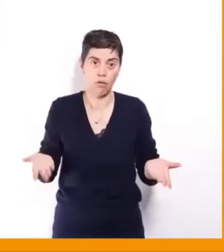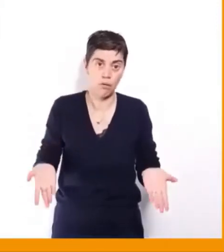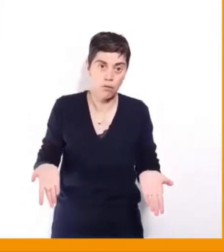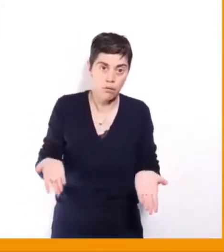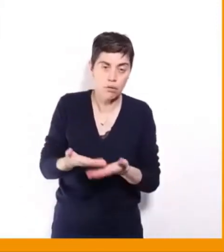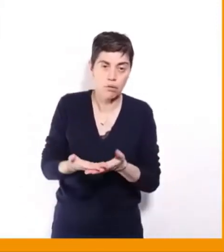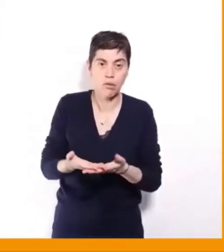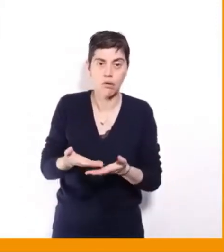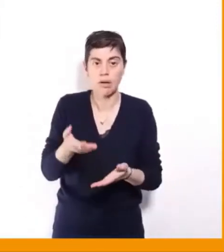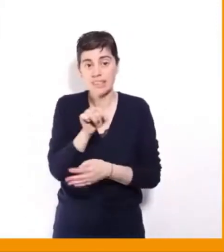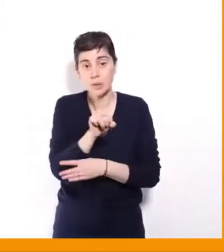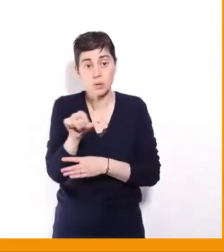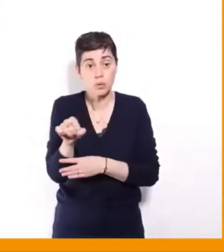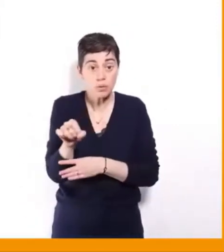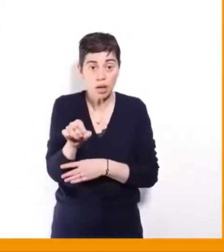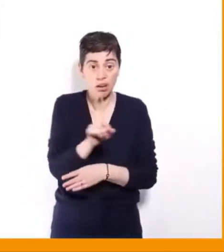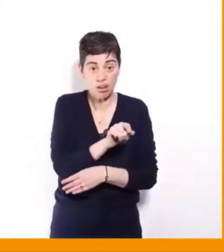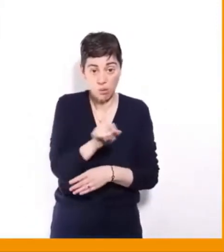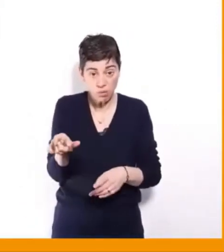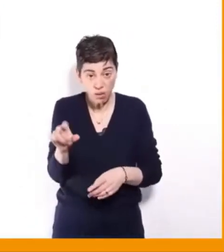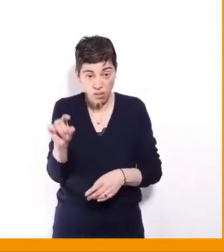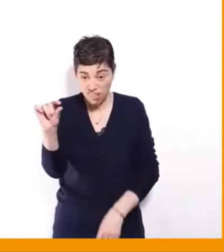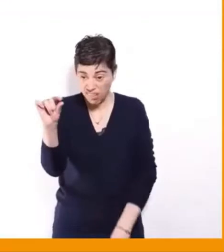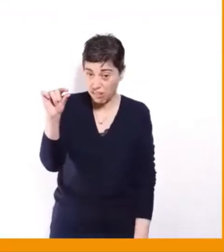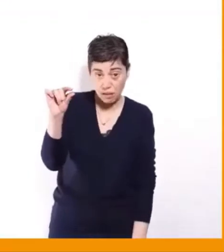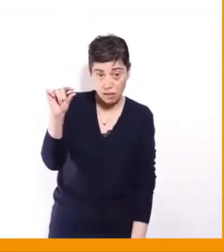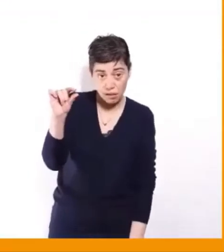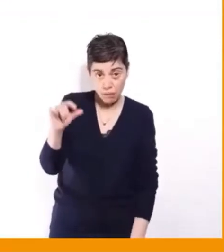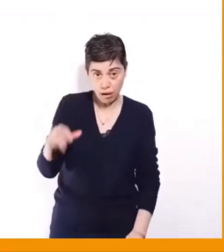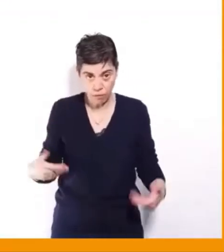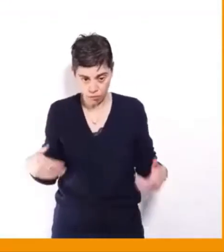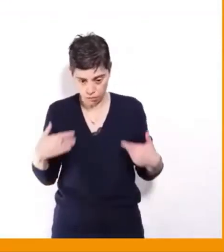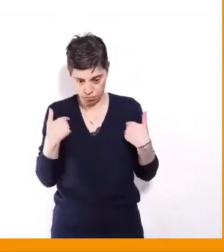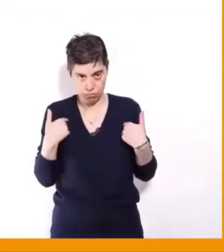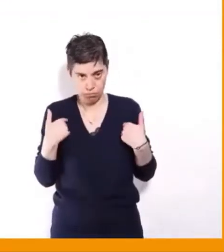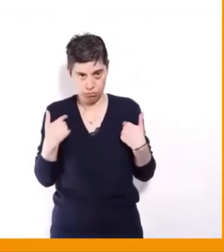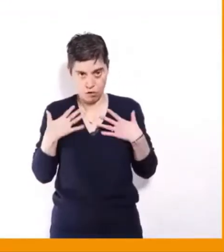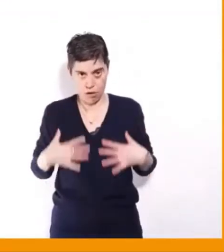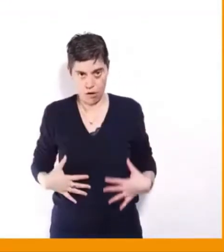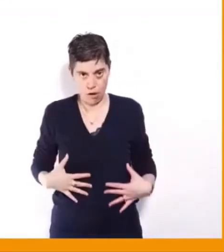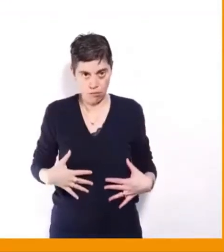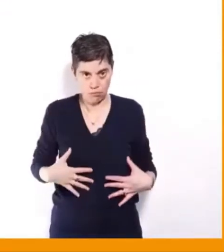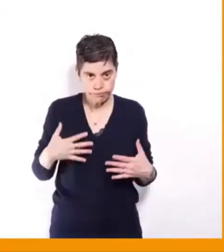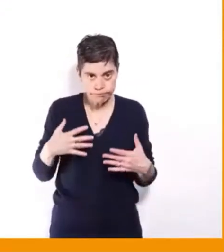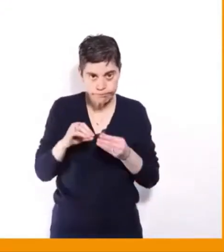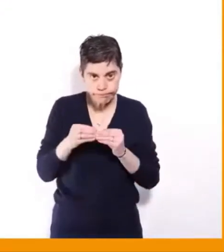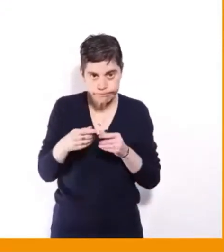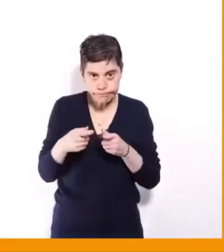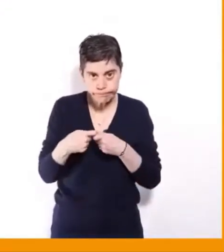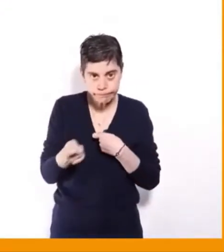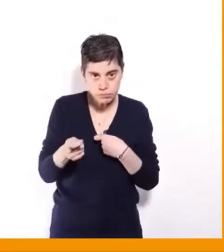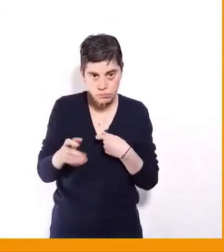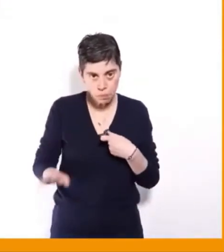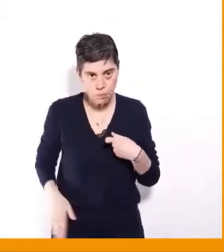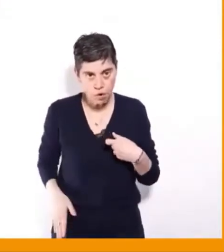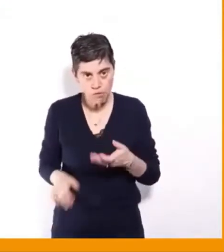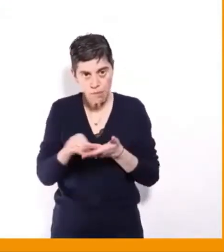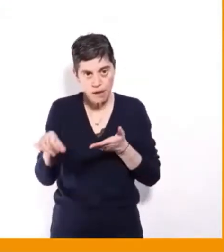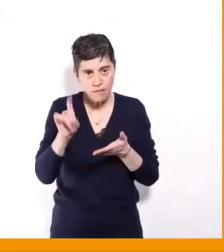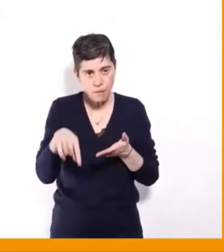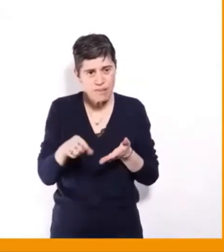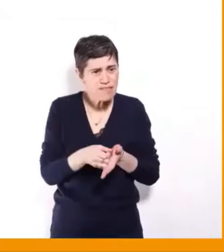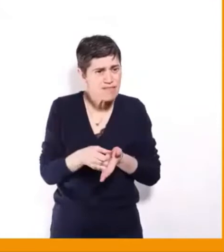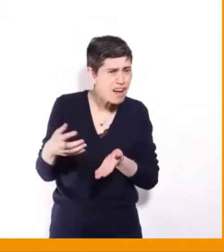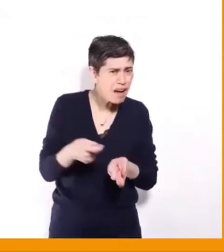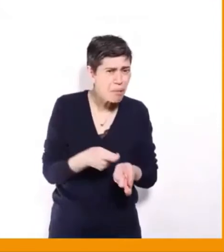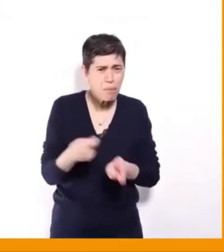la Sécu de base, bah, on se retrouve avec un fauteuil qui est souvent pas adapté. Et en fait, il faut mettre de sa poche, et parfois très très cher, pour avoir le